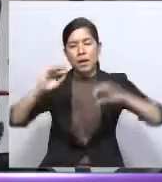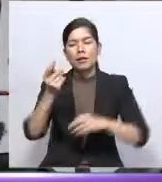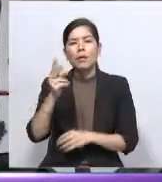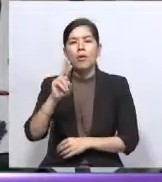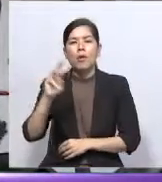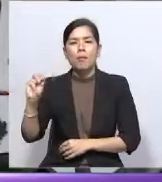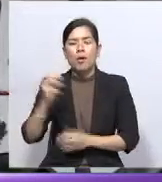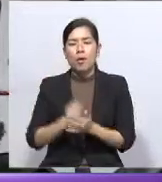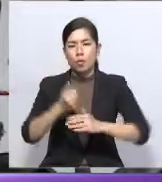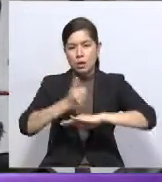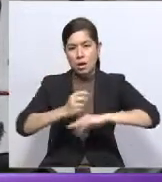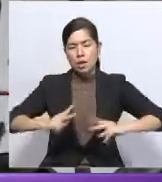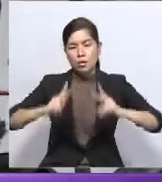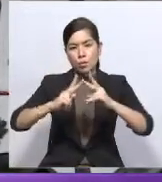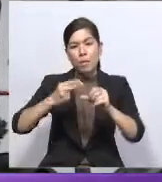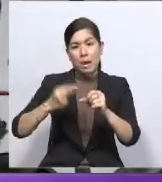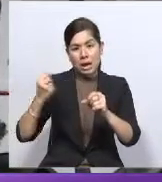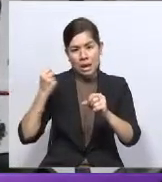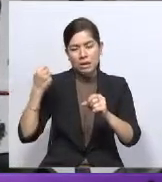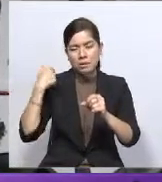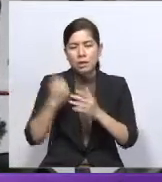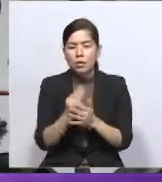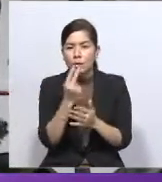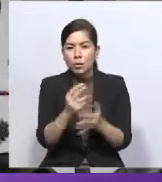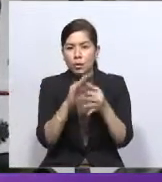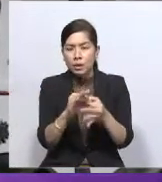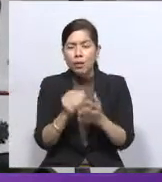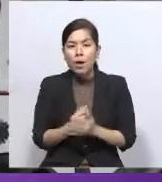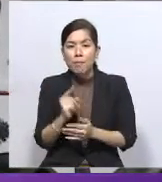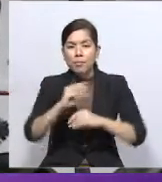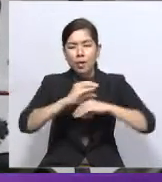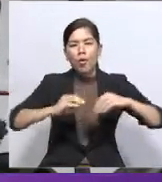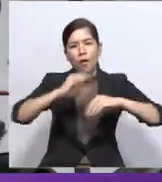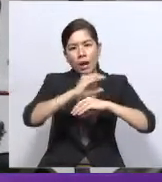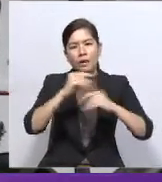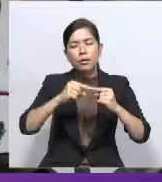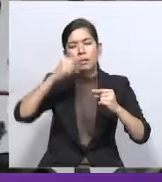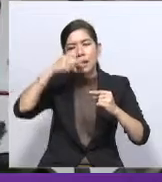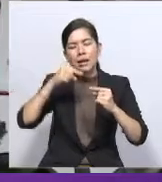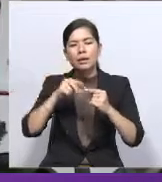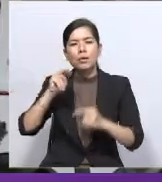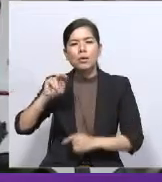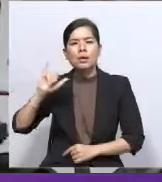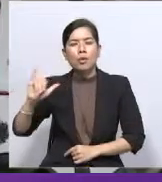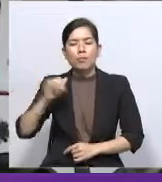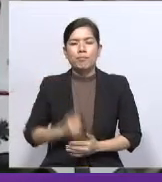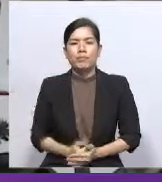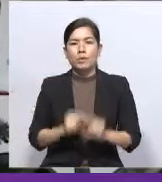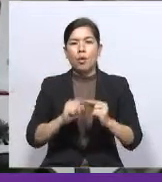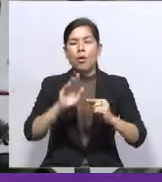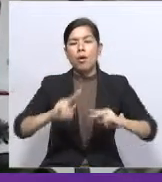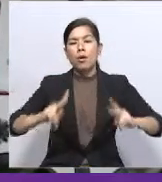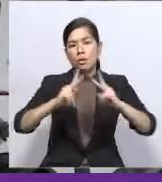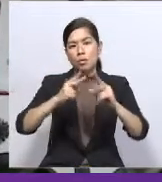รัฐมนตรีว่าการกระทรวงพลังงานค่ะได้มีการติดตามการคืบหน้านะคะโครงการไทยนิยมยั่งยืนในส่วนของกระทรวงพลังงาน